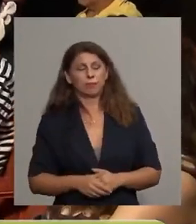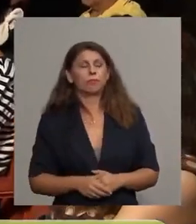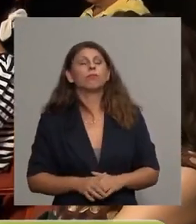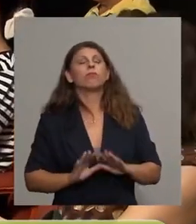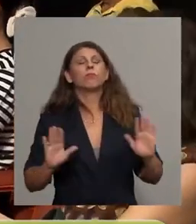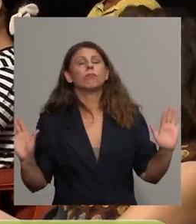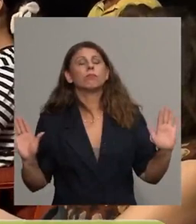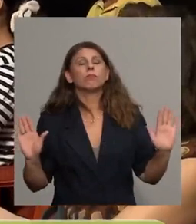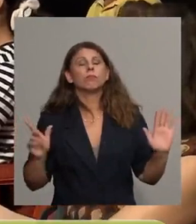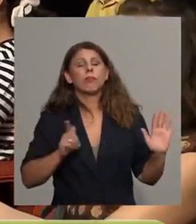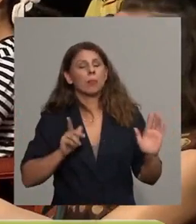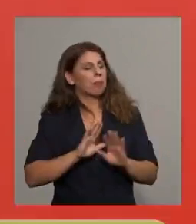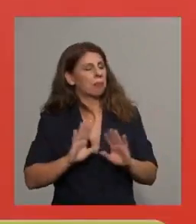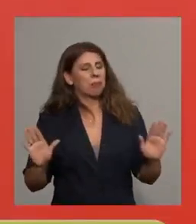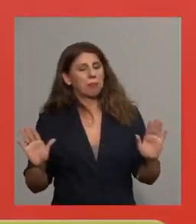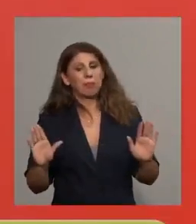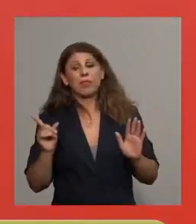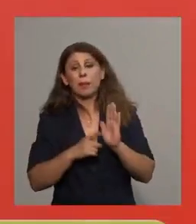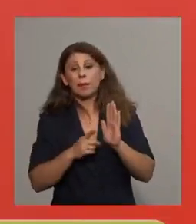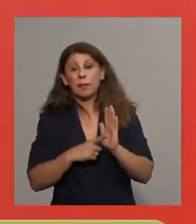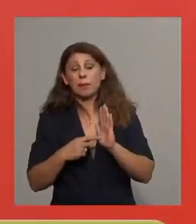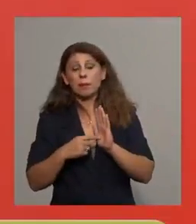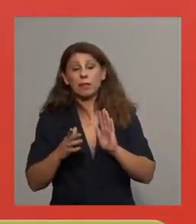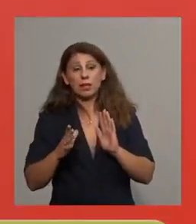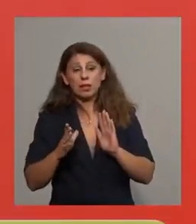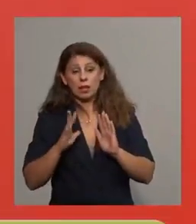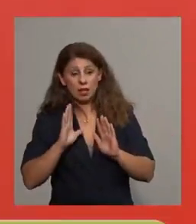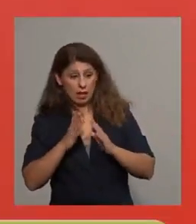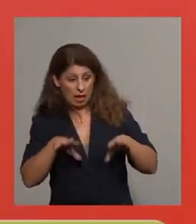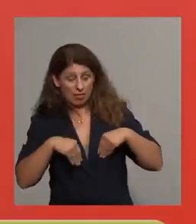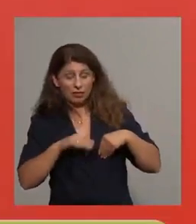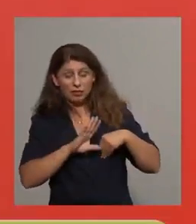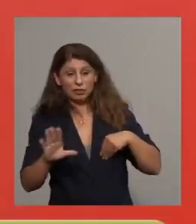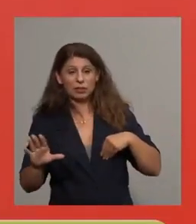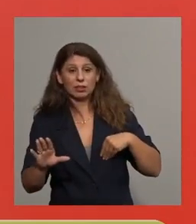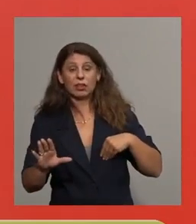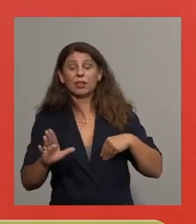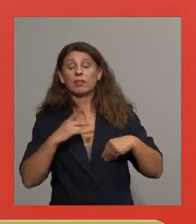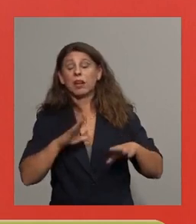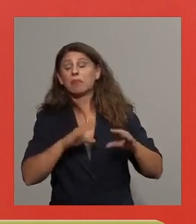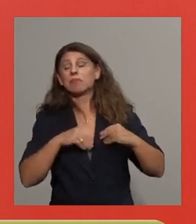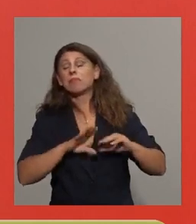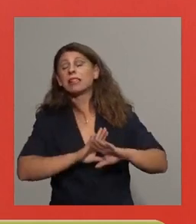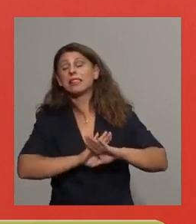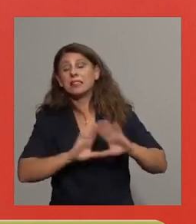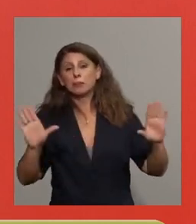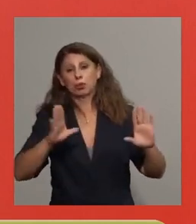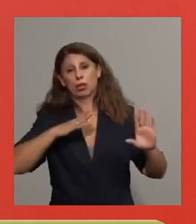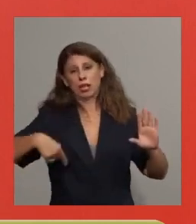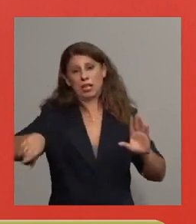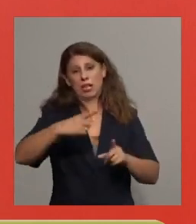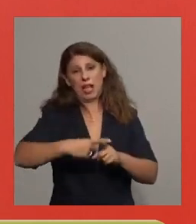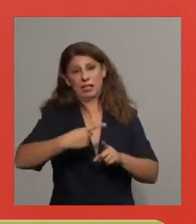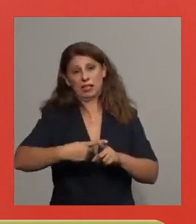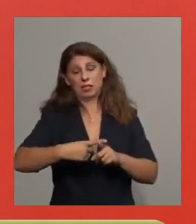Καμιά αναμονή λοιπόν δεν πρέπει να δείξει ο ελληνικός λαός, καμιά ανοχή, γιατί δεν